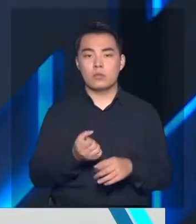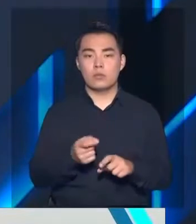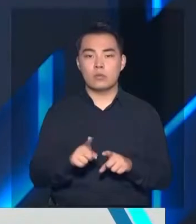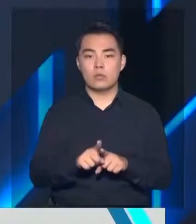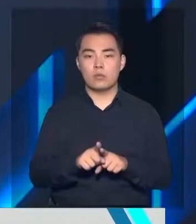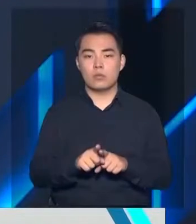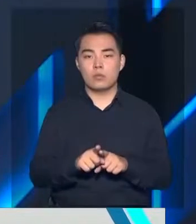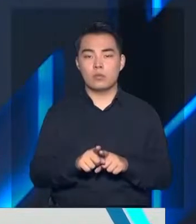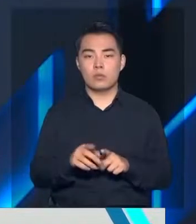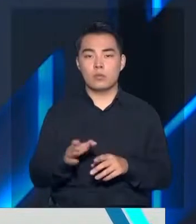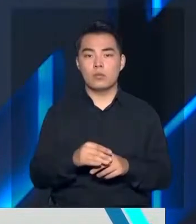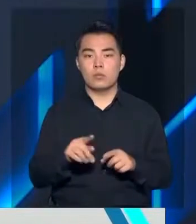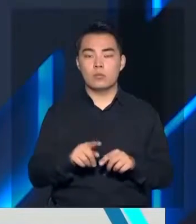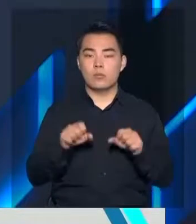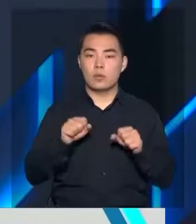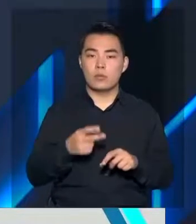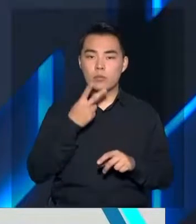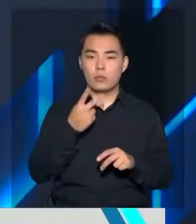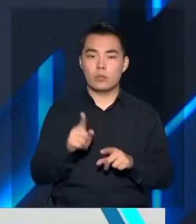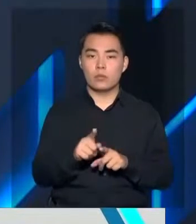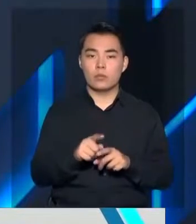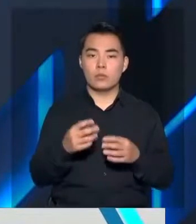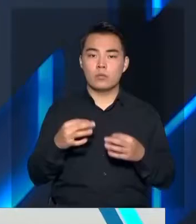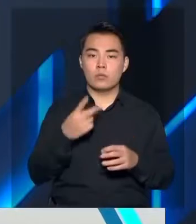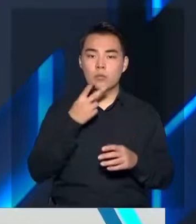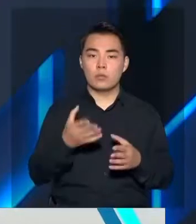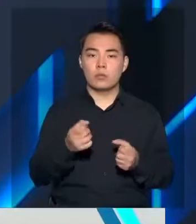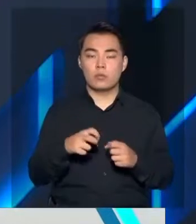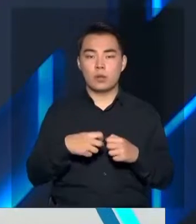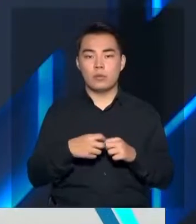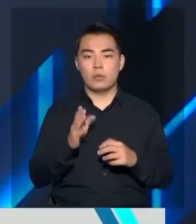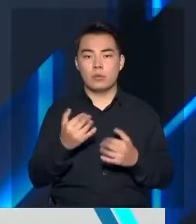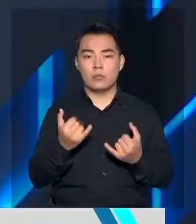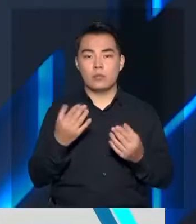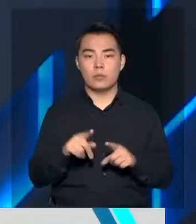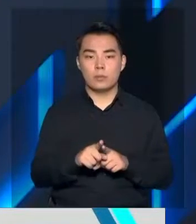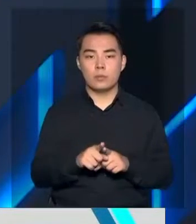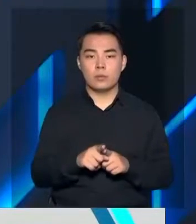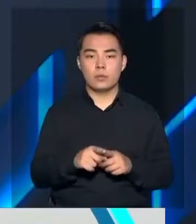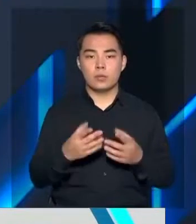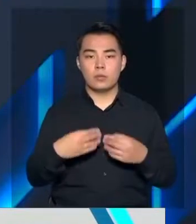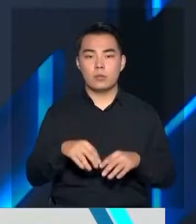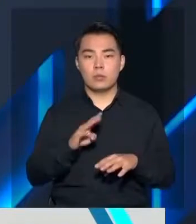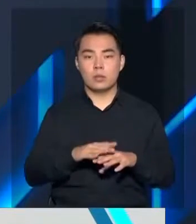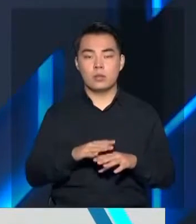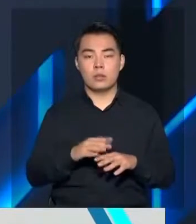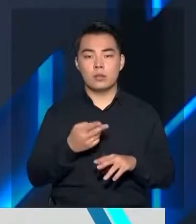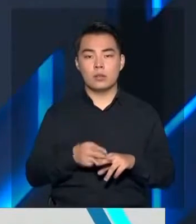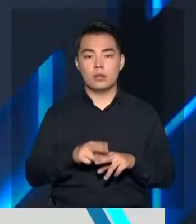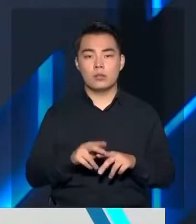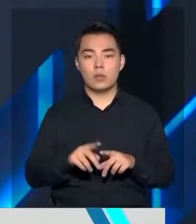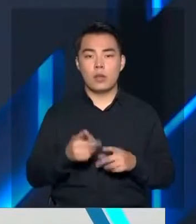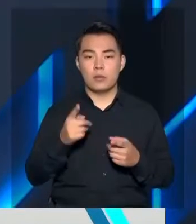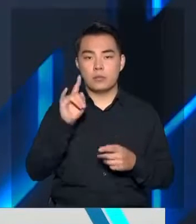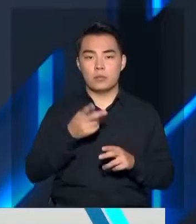кезде сайты дұрыс жұмыс істемей біраз кідірістер болған еді. Қазіргі уақытта осы отбасы банк бір терезе арқылы қызмет